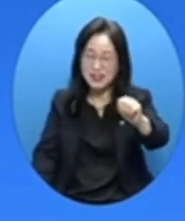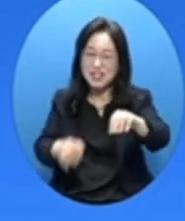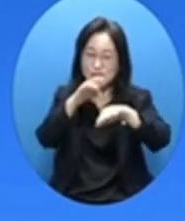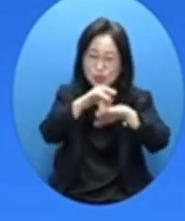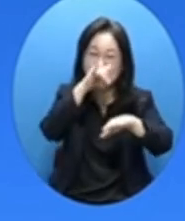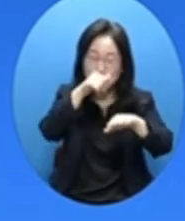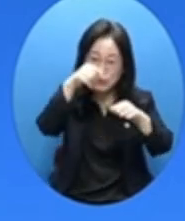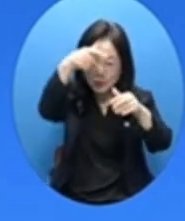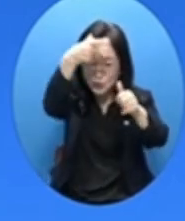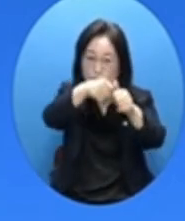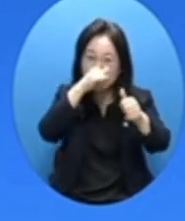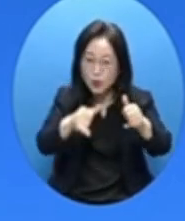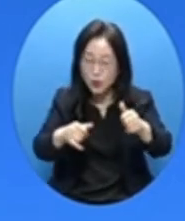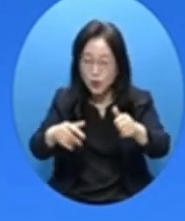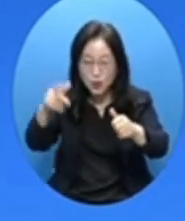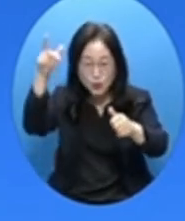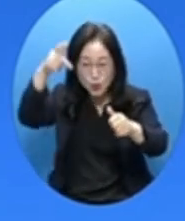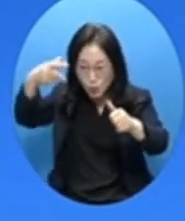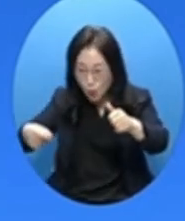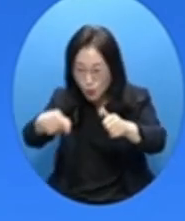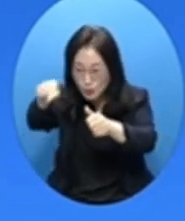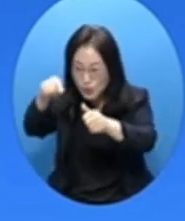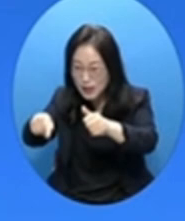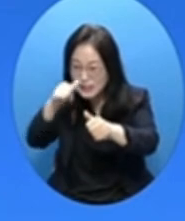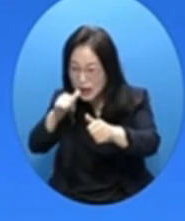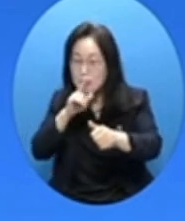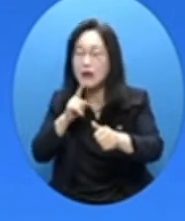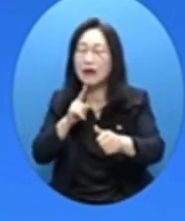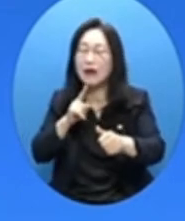신이 들어가 있대요 그래서